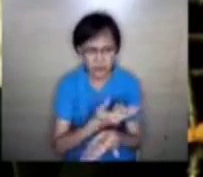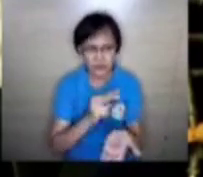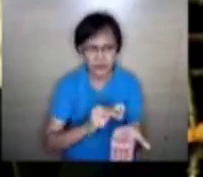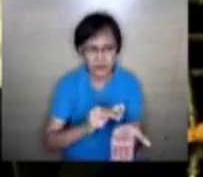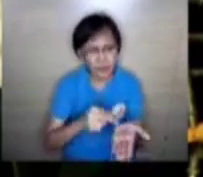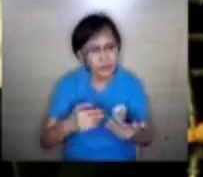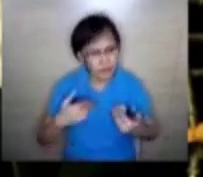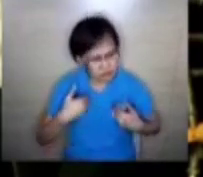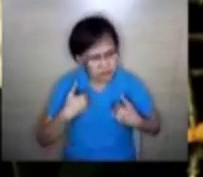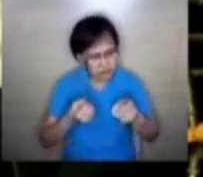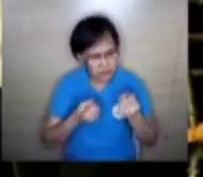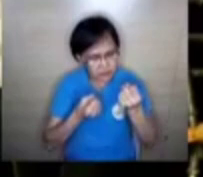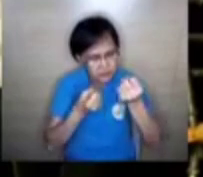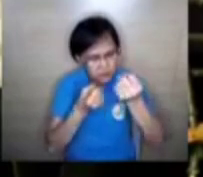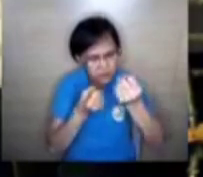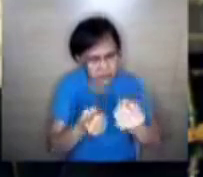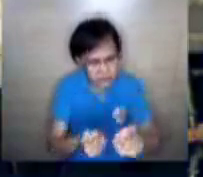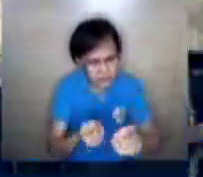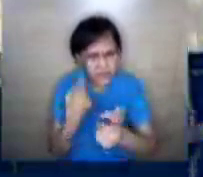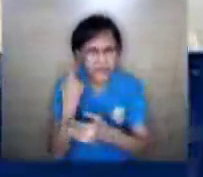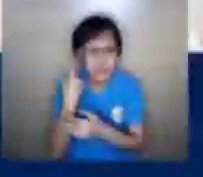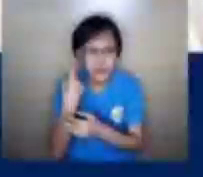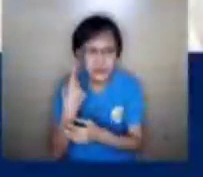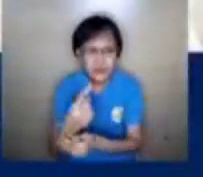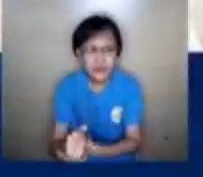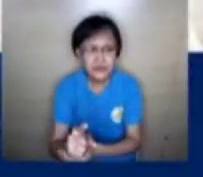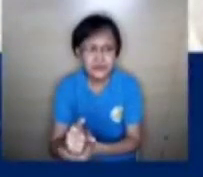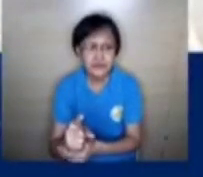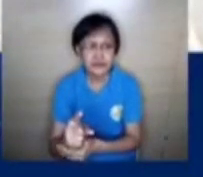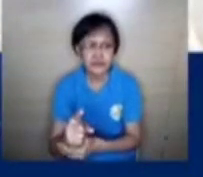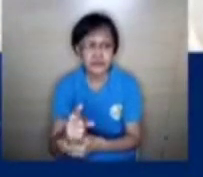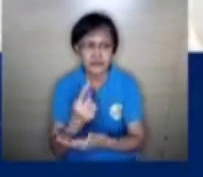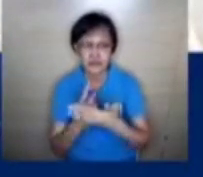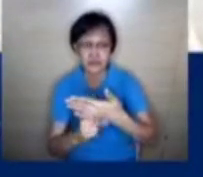silang panukala noon para sa isang community